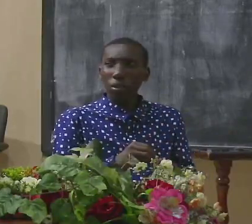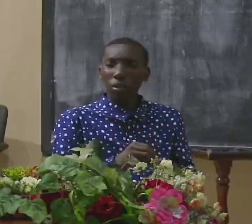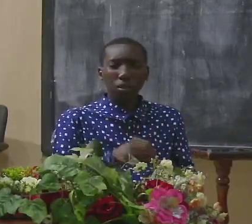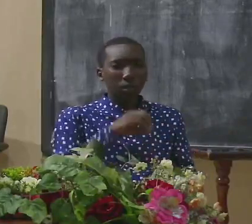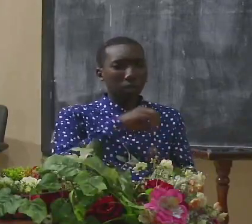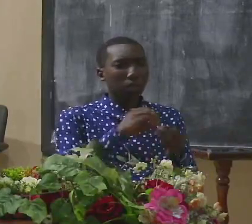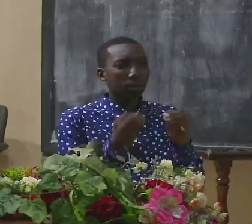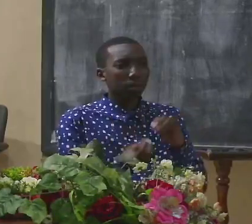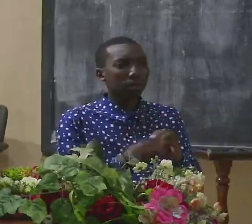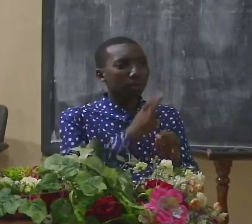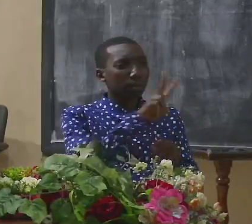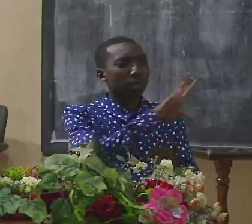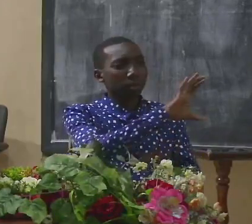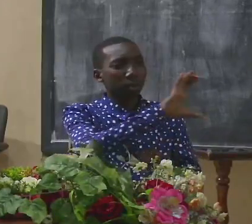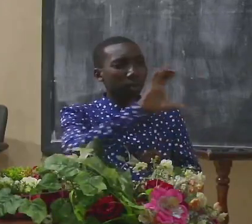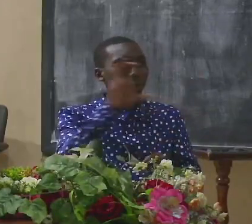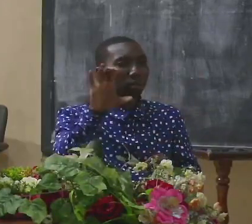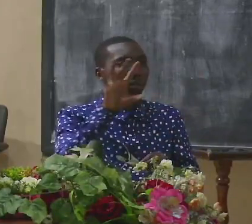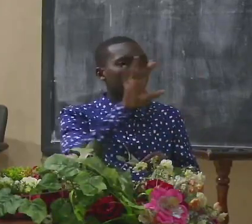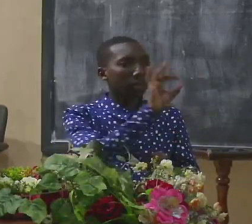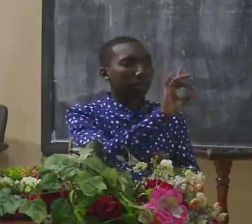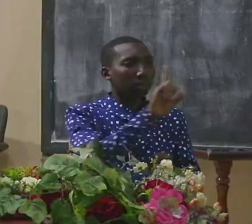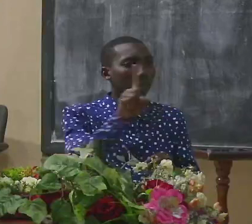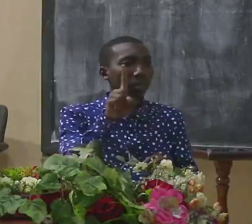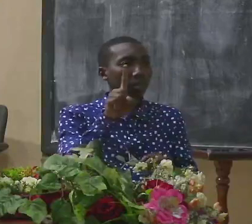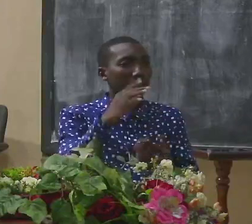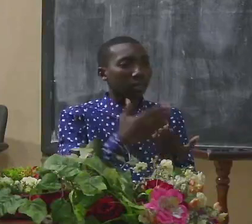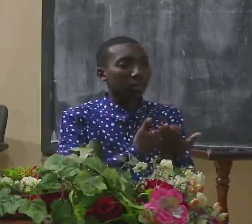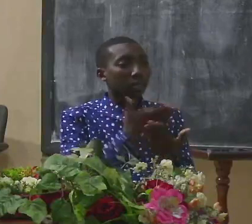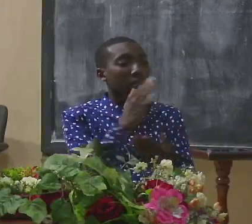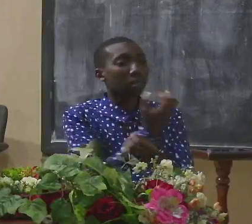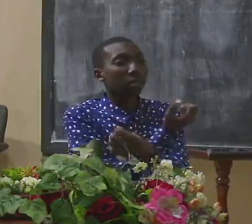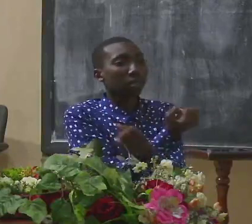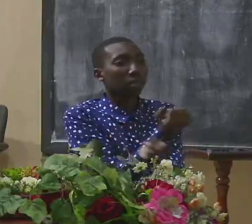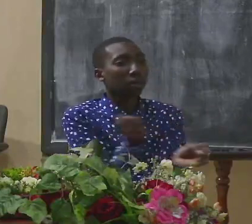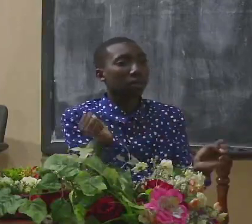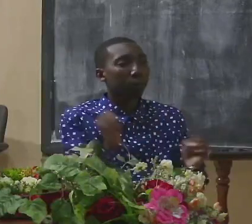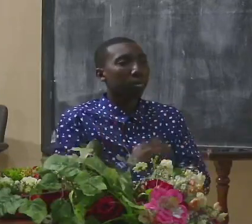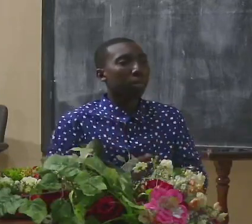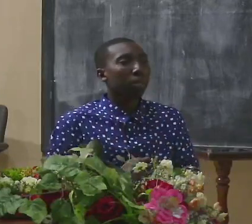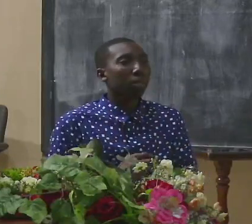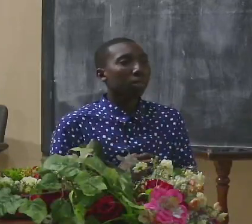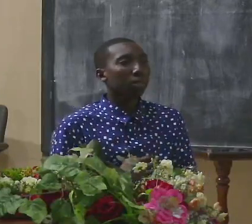281 Desa 81 nyimbo za wokovu.